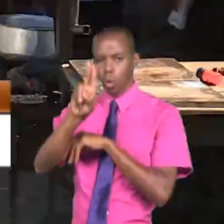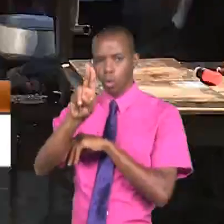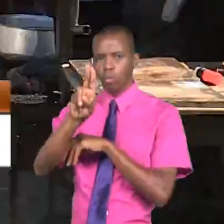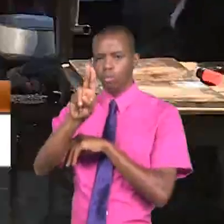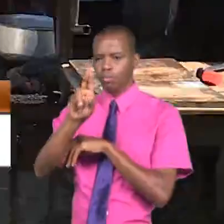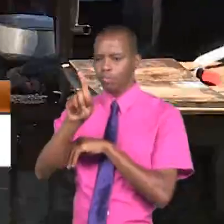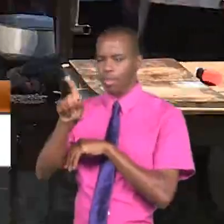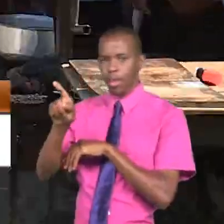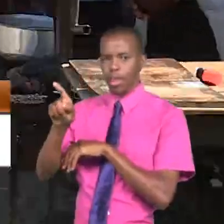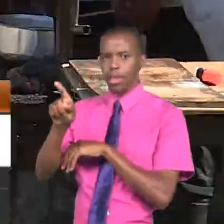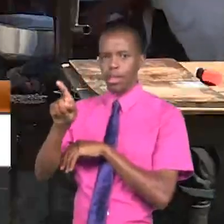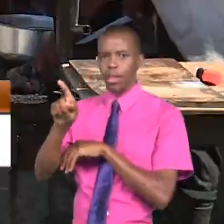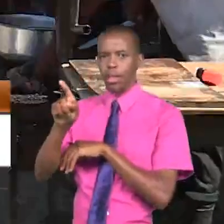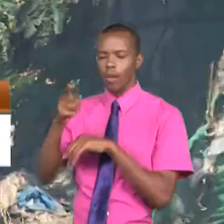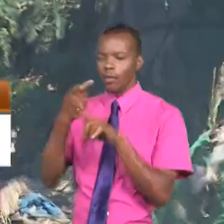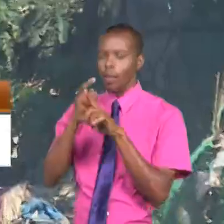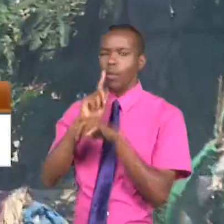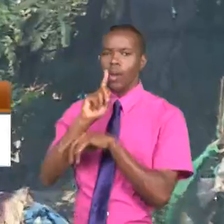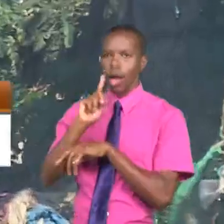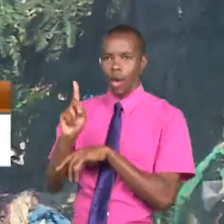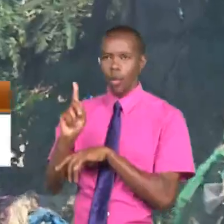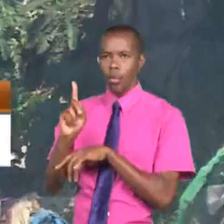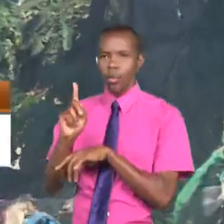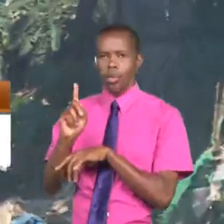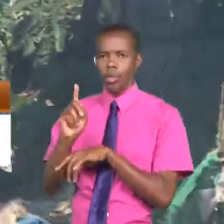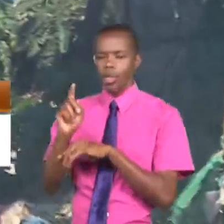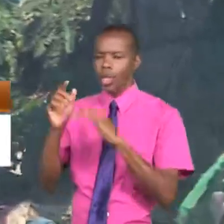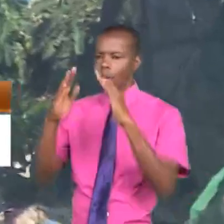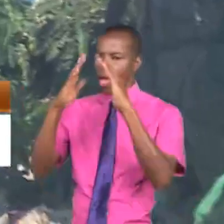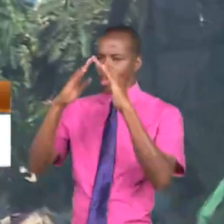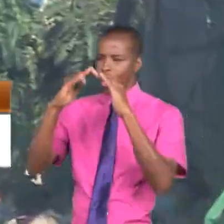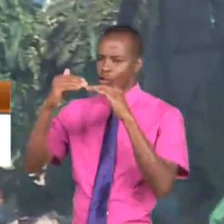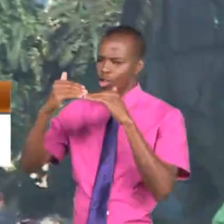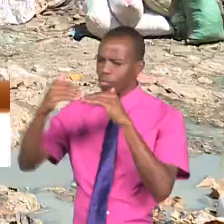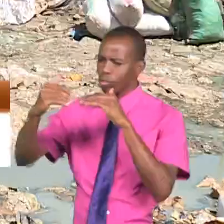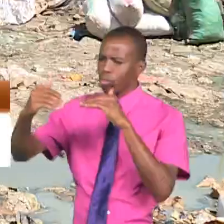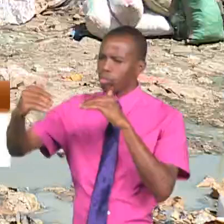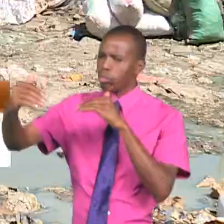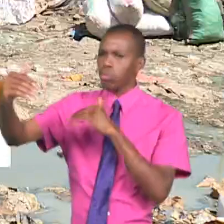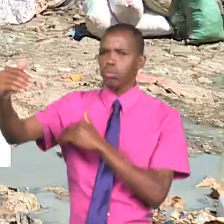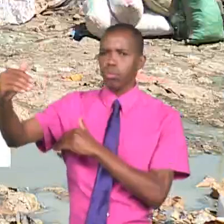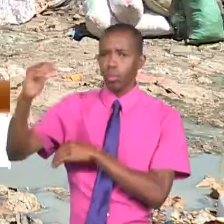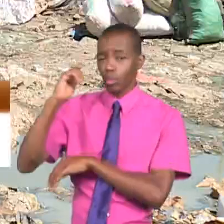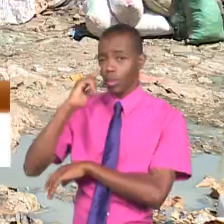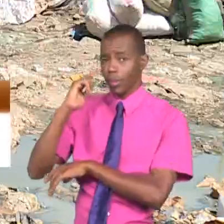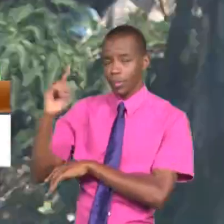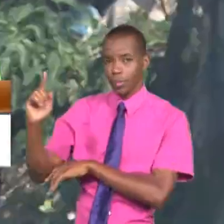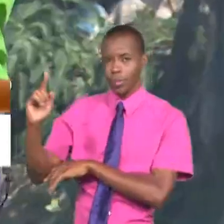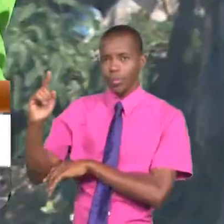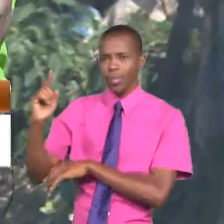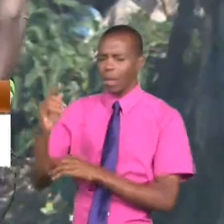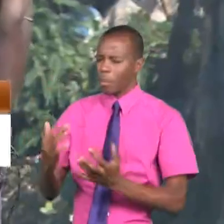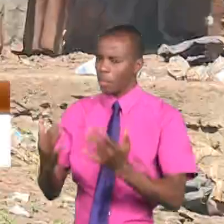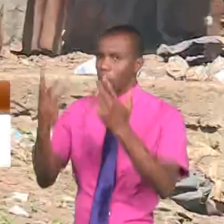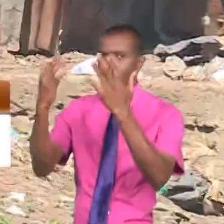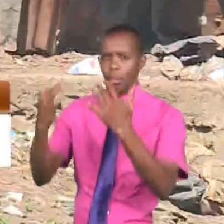21 kusini mashariki mwa jiji la Nairobi. Njia venye hizo nyumba zimefika kupanda hivi juu. Unaona? Kulichomeka anga